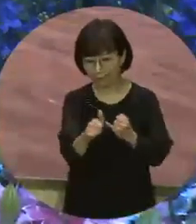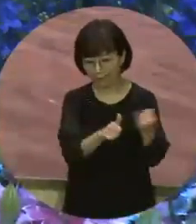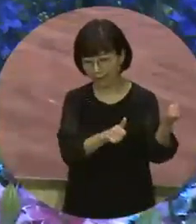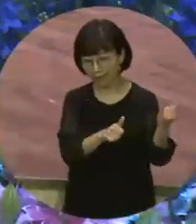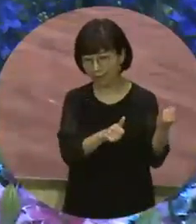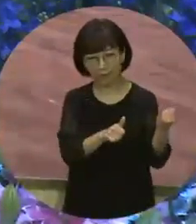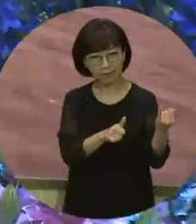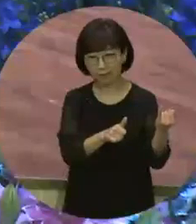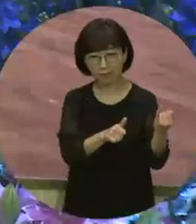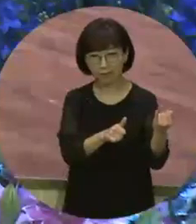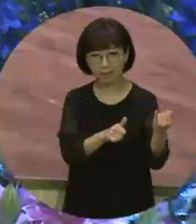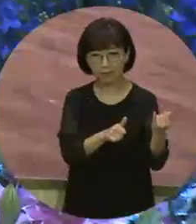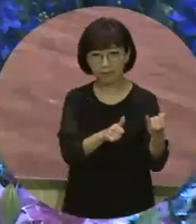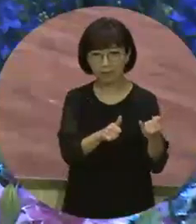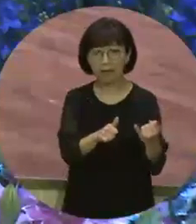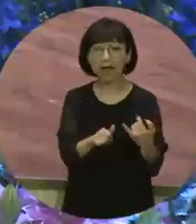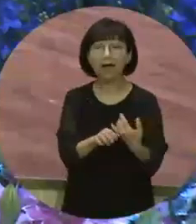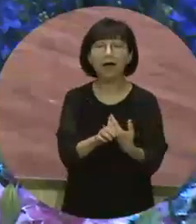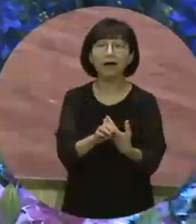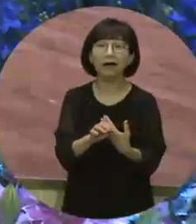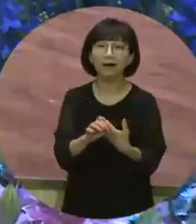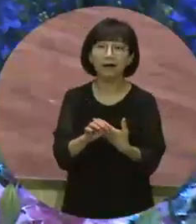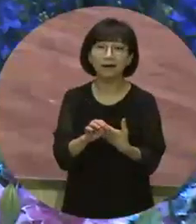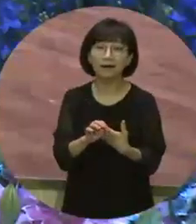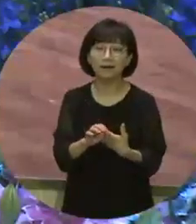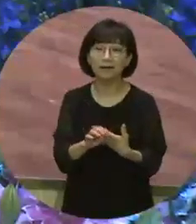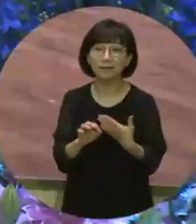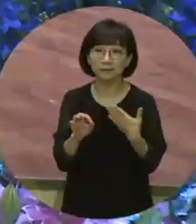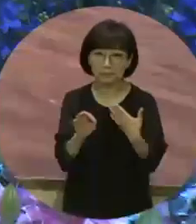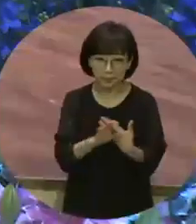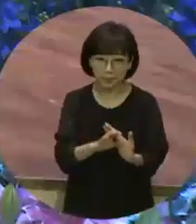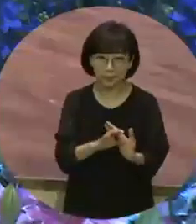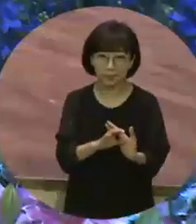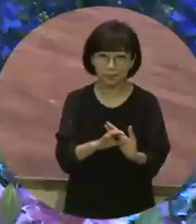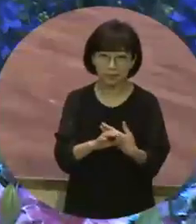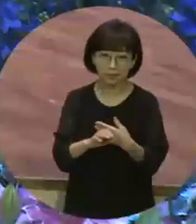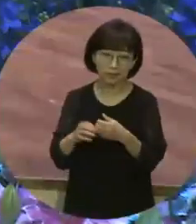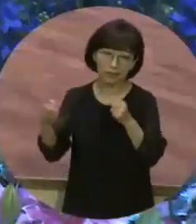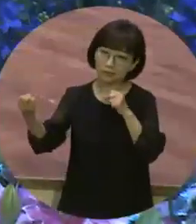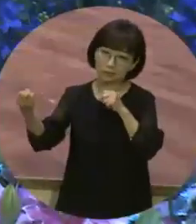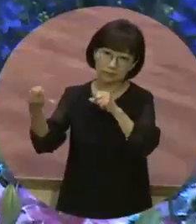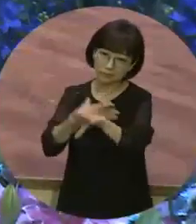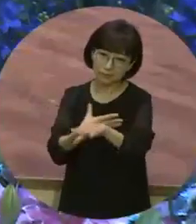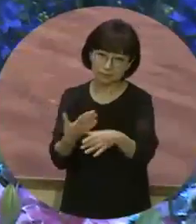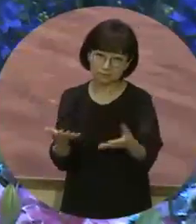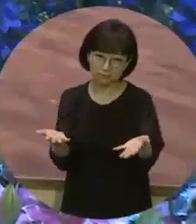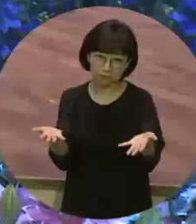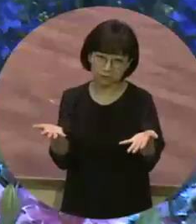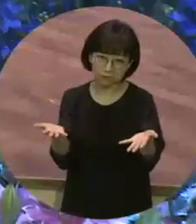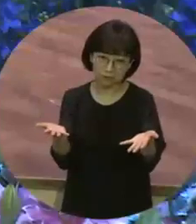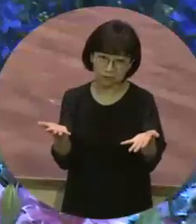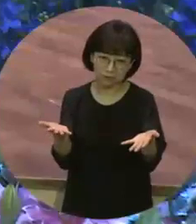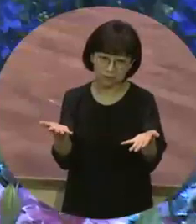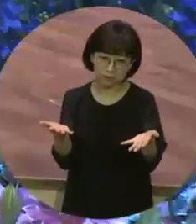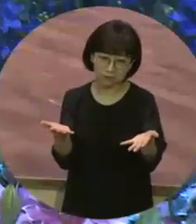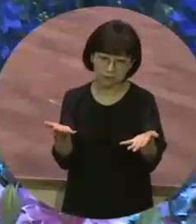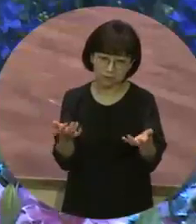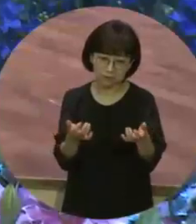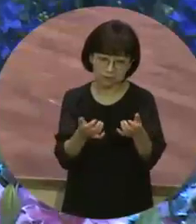자식이다. 그러면 그 사람은 아무 응답도 못 받아. 하나님 붙잡으시기